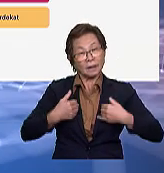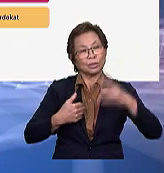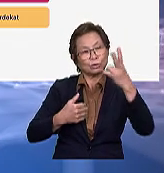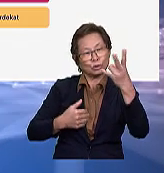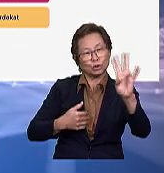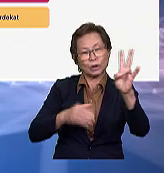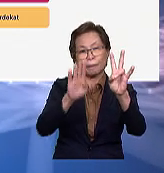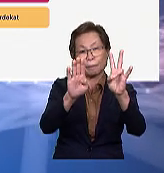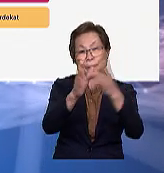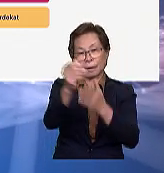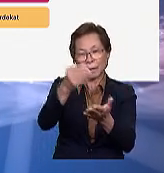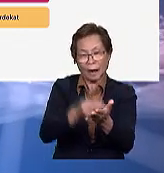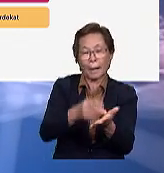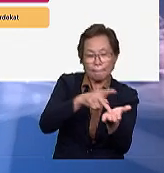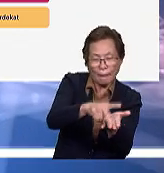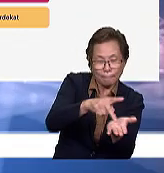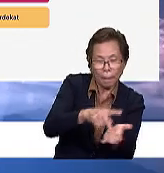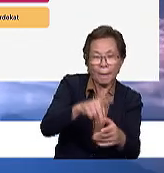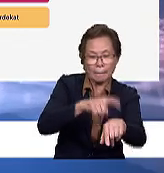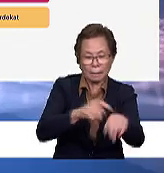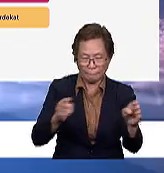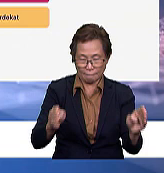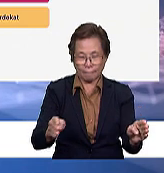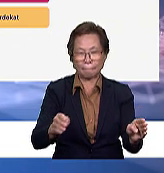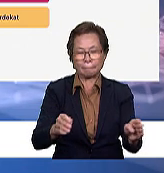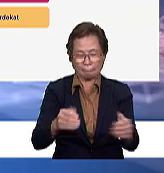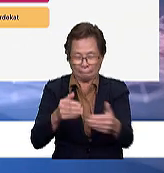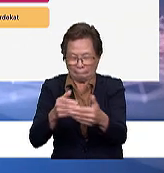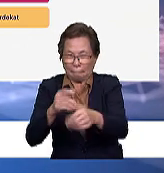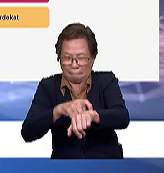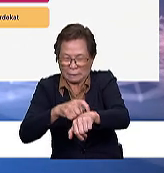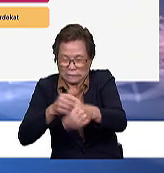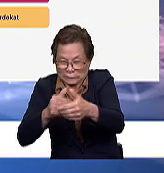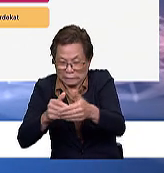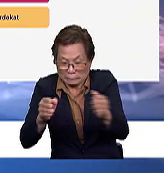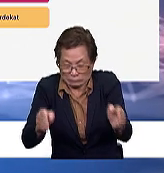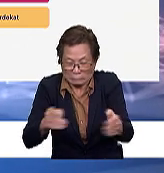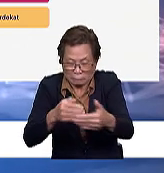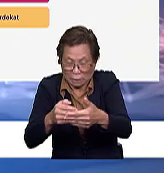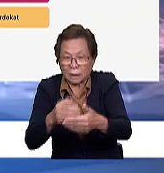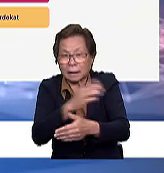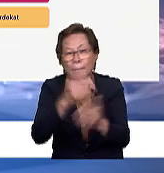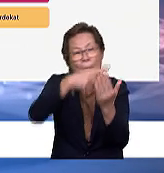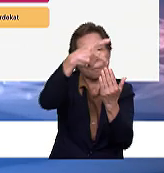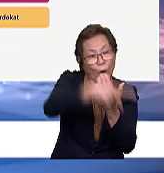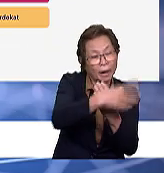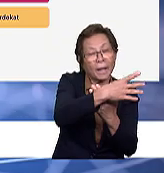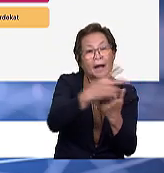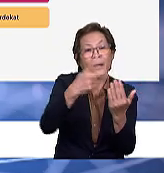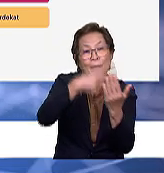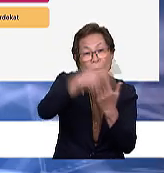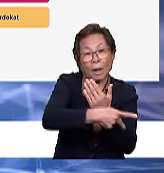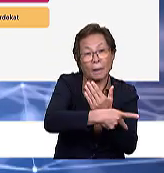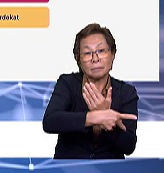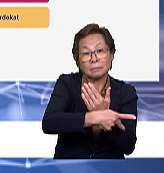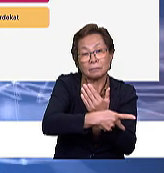bilionite akan dilanjutkan lagi pada tempo yang terdekat dan antara inisiatif dan program ini termasuklah